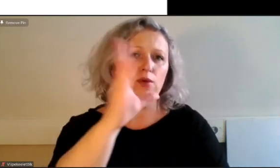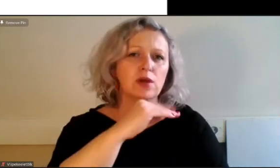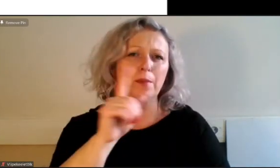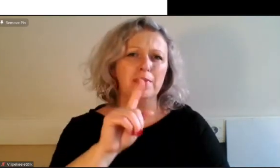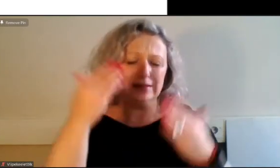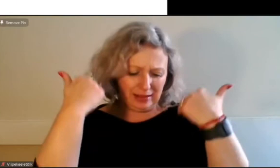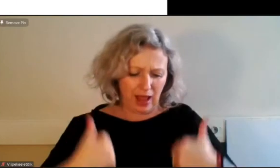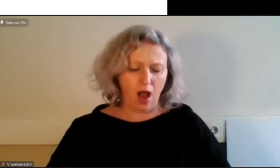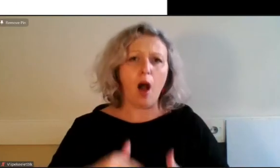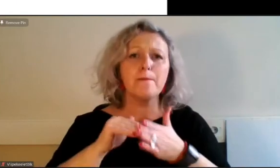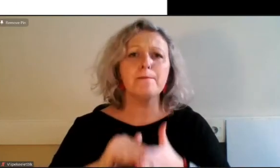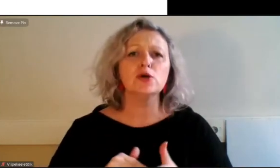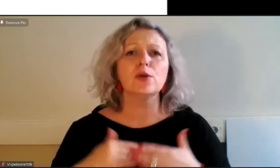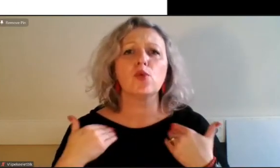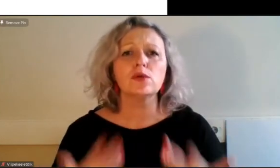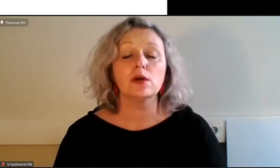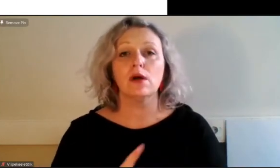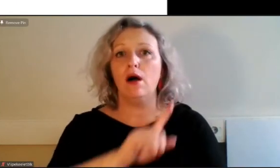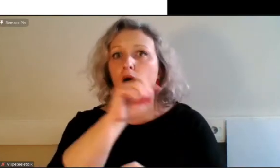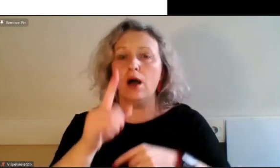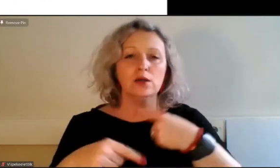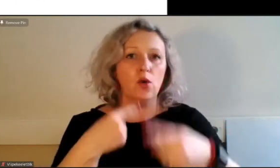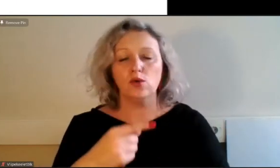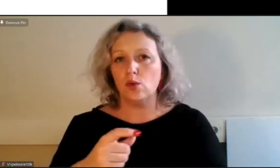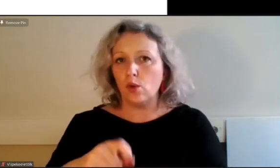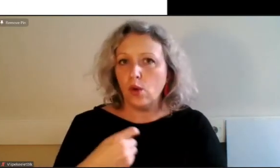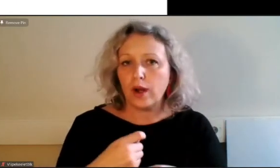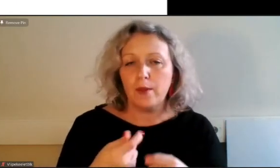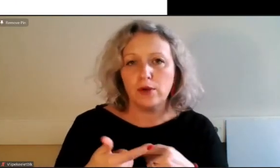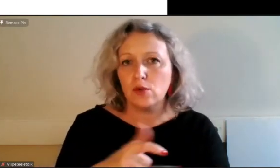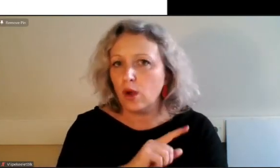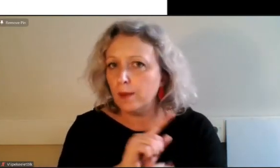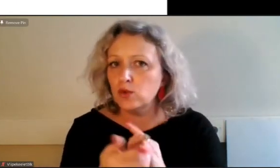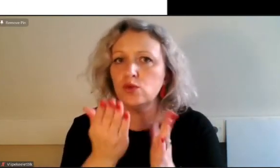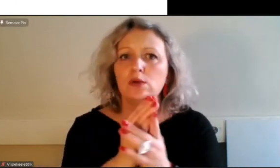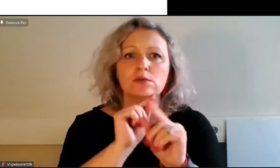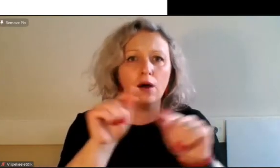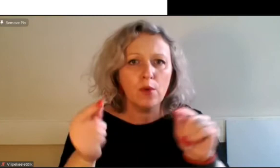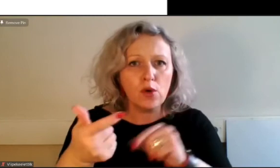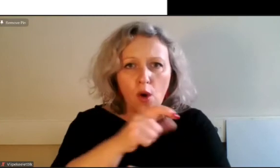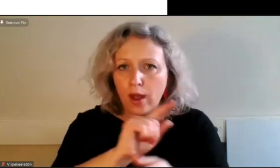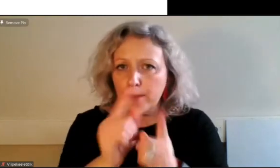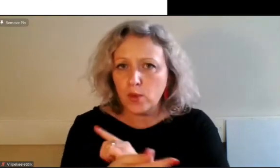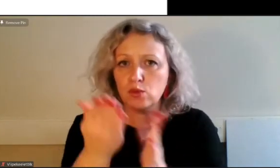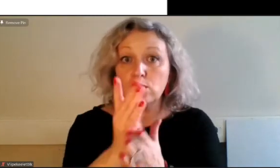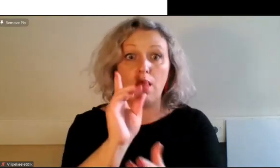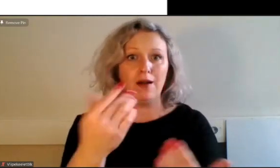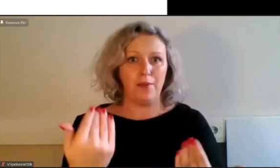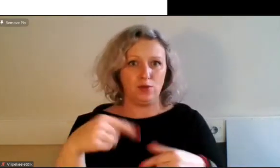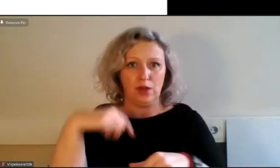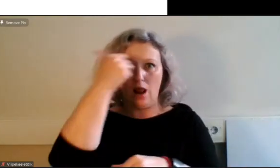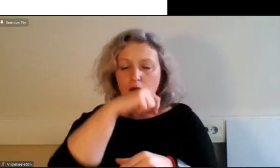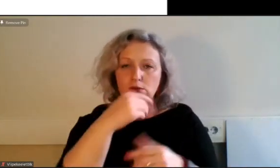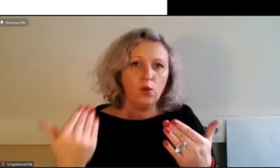Ja punasega, mis nüüd tänavu sügisel toimub, on see, et gripijuhud on neil tavalisest varem kohal ja